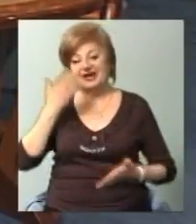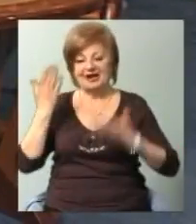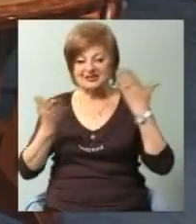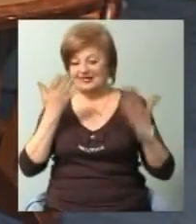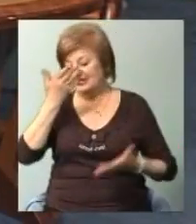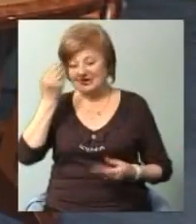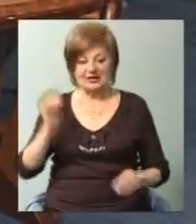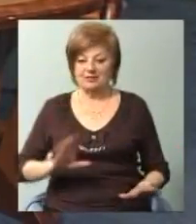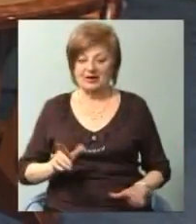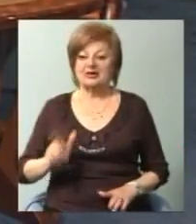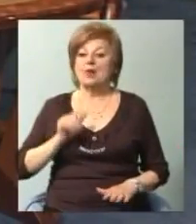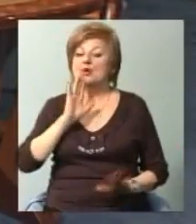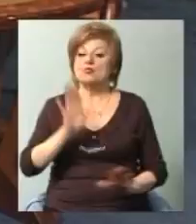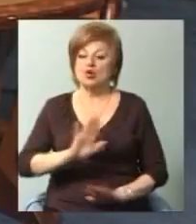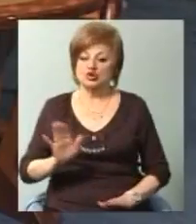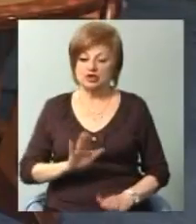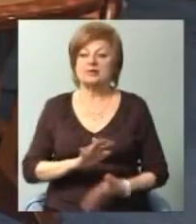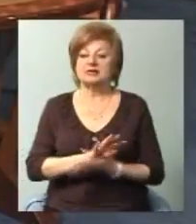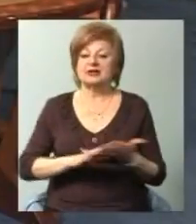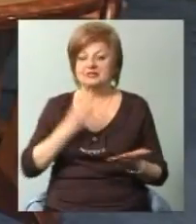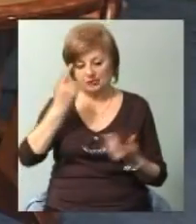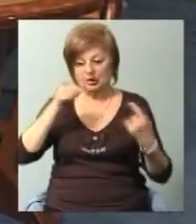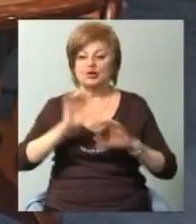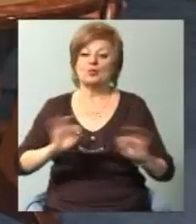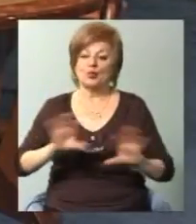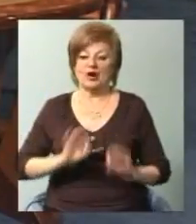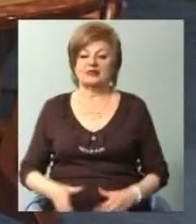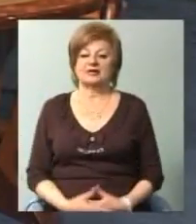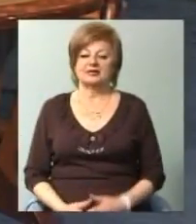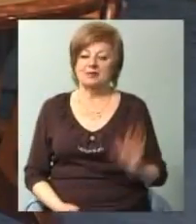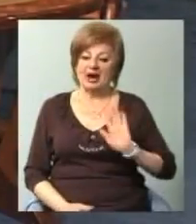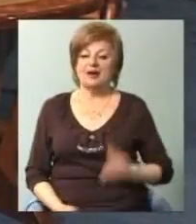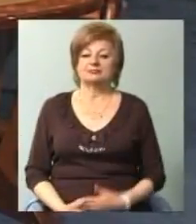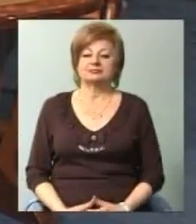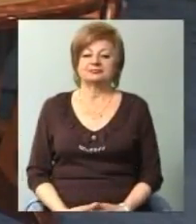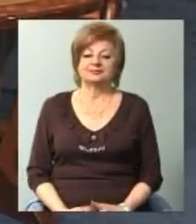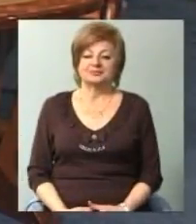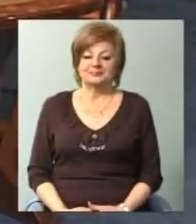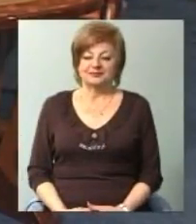звичайно, не забувайте. А ми з вами прощаємося. Далі дивіться мультик. Бувайте! Бувайте!